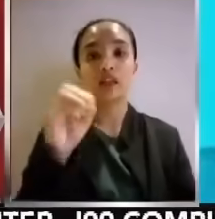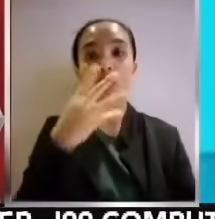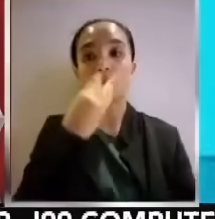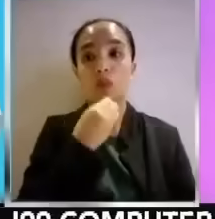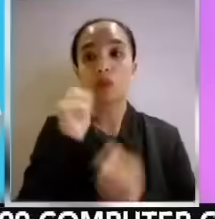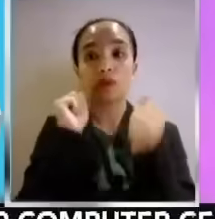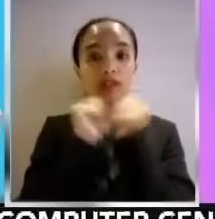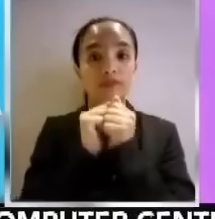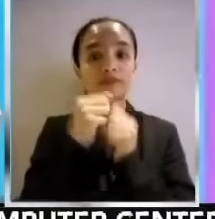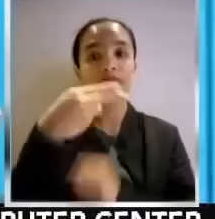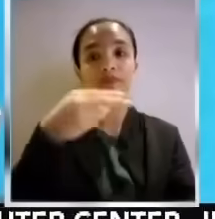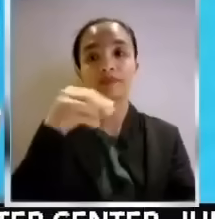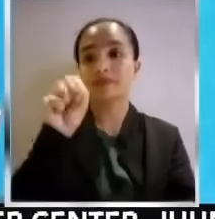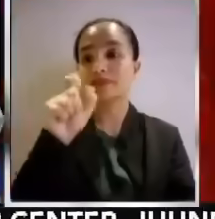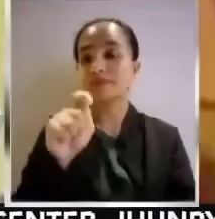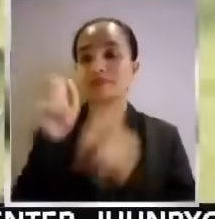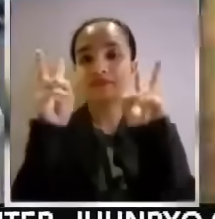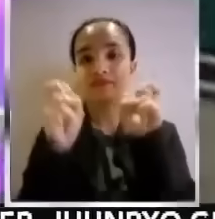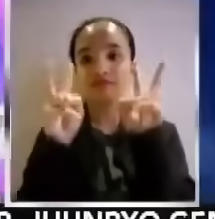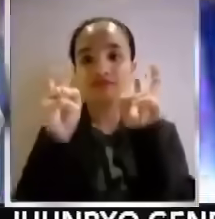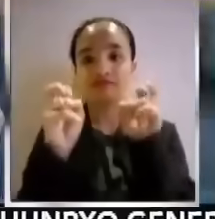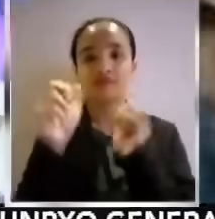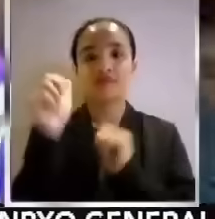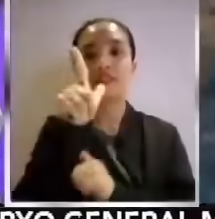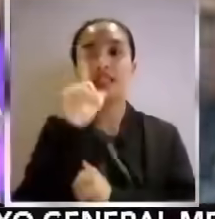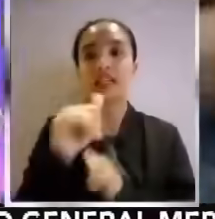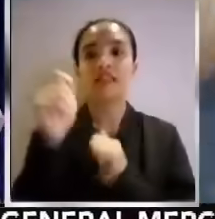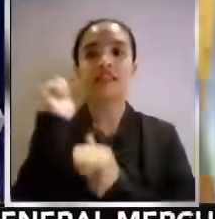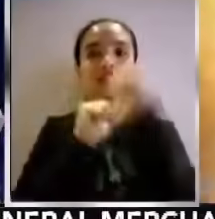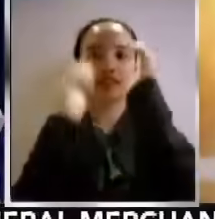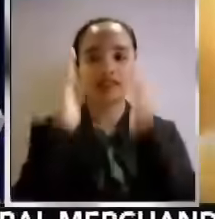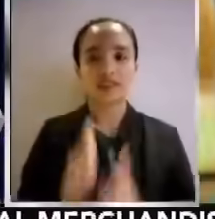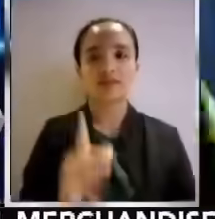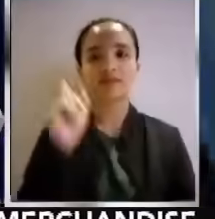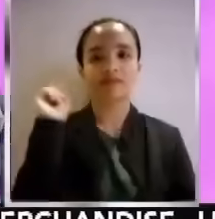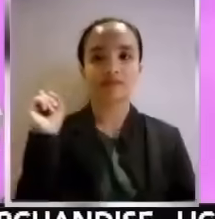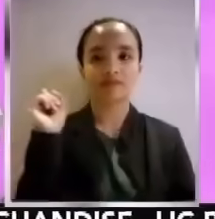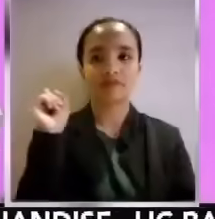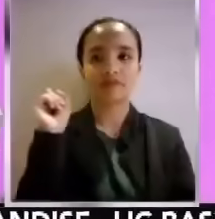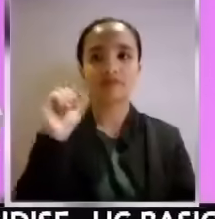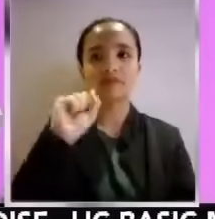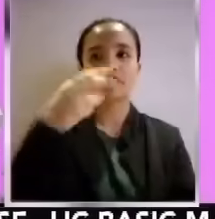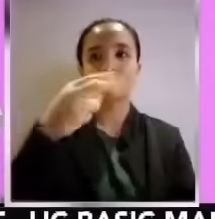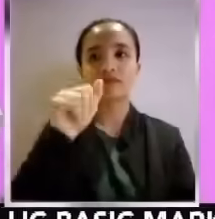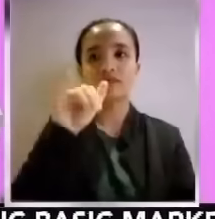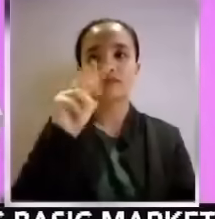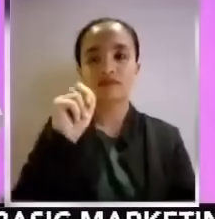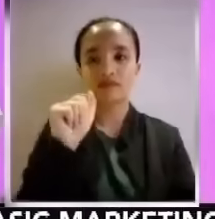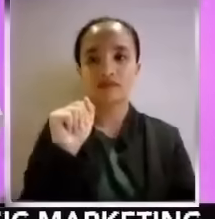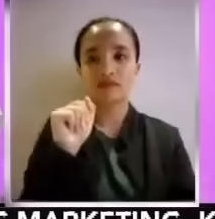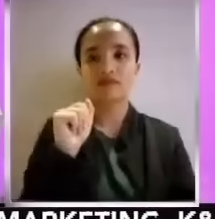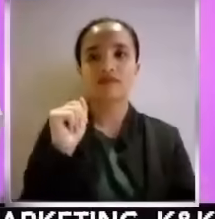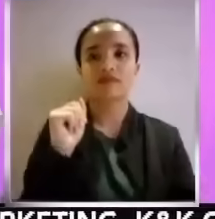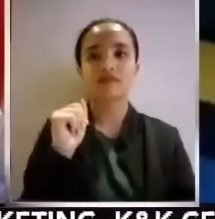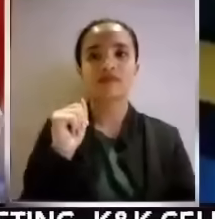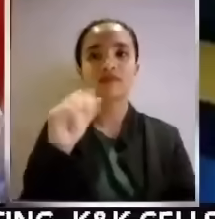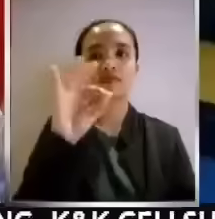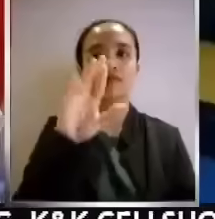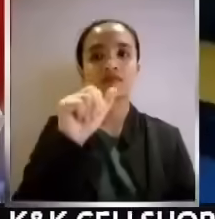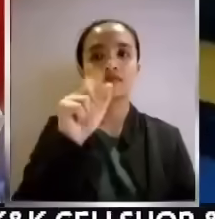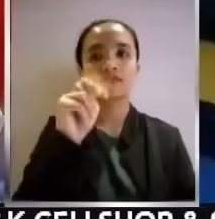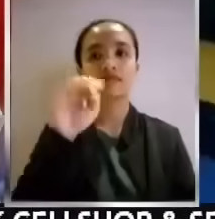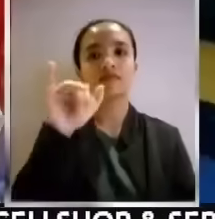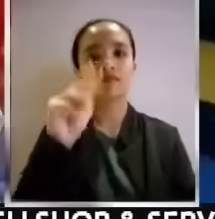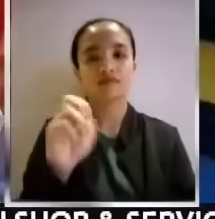na tinatawag na Lucky Stars na sina Shaina Magdayaw, Melay Cantiveros, Seth Fedelin, Francine Diaz, Jenica